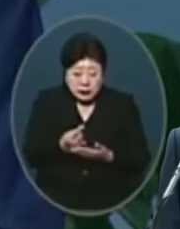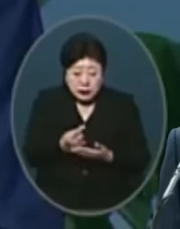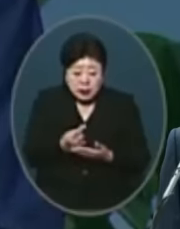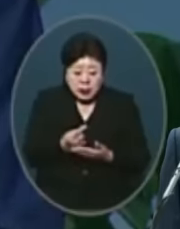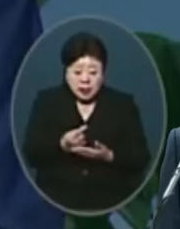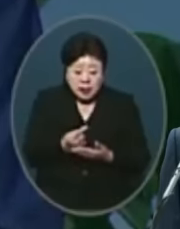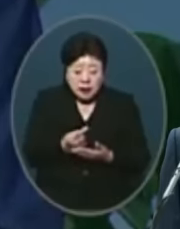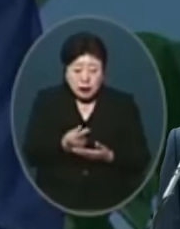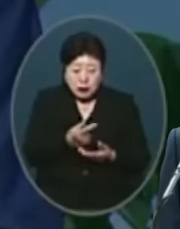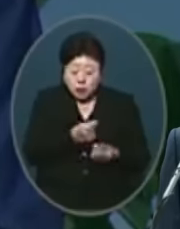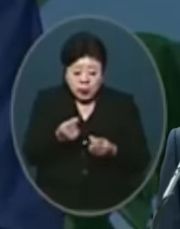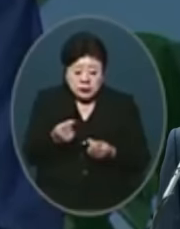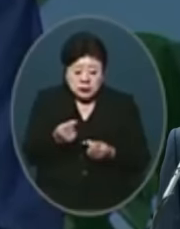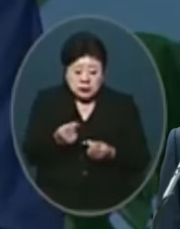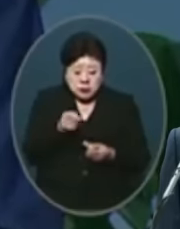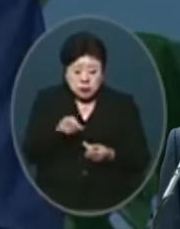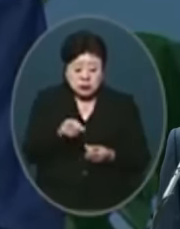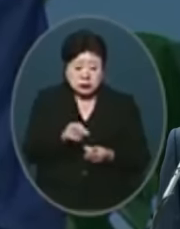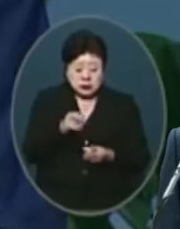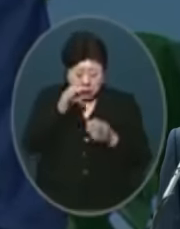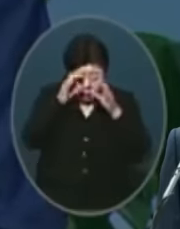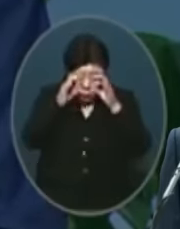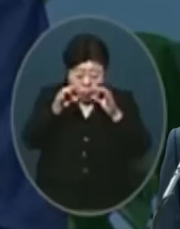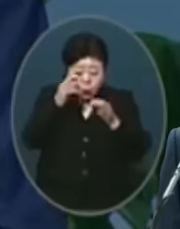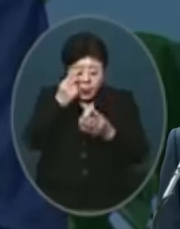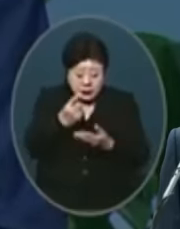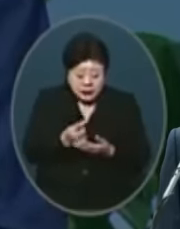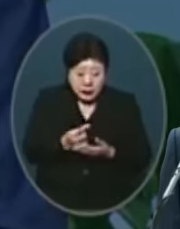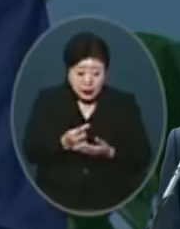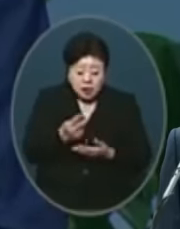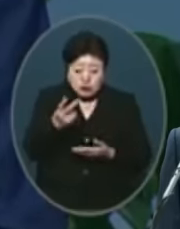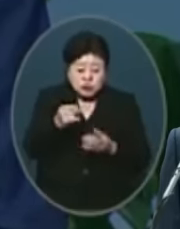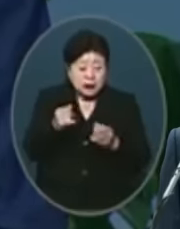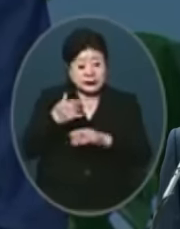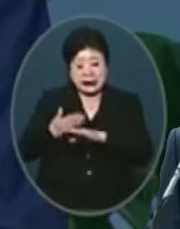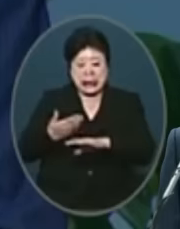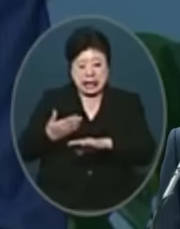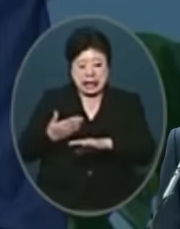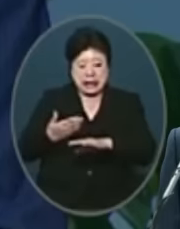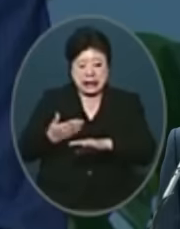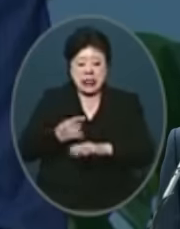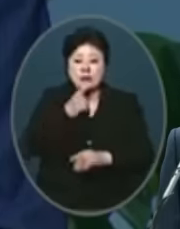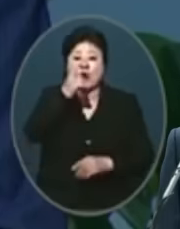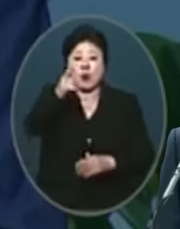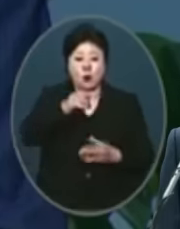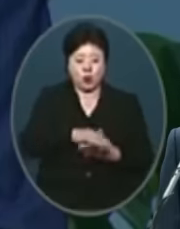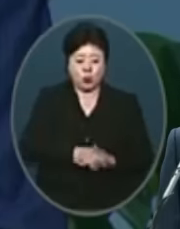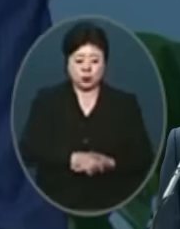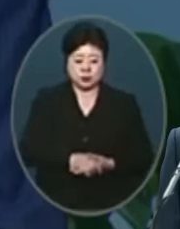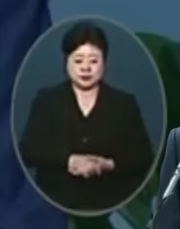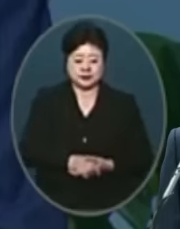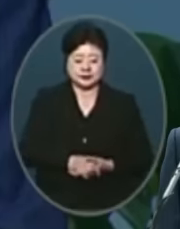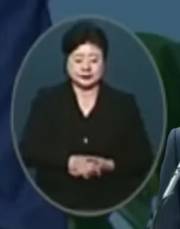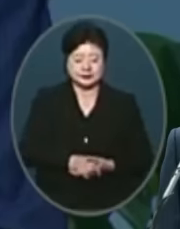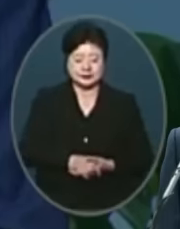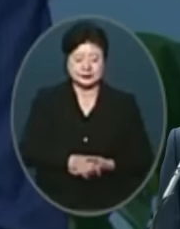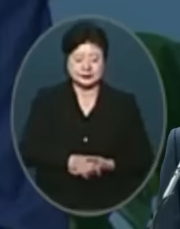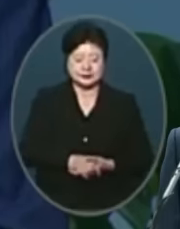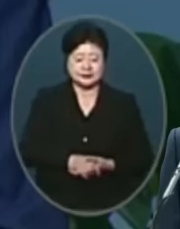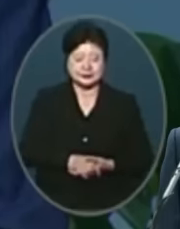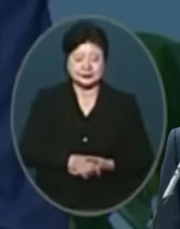공간에서 행동했지만은 이 사람들은 다른 보고를 할 수 있었던